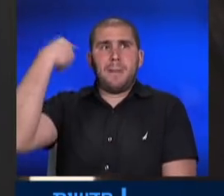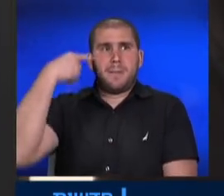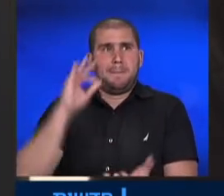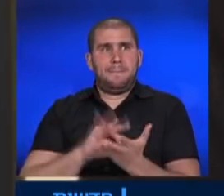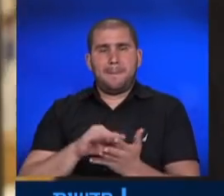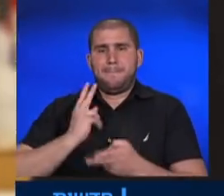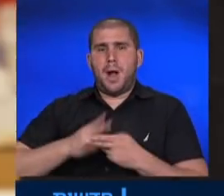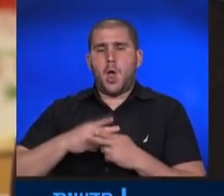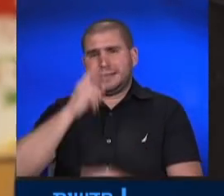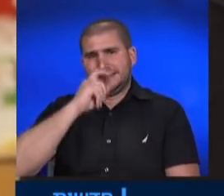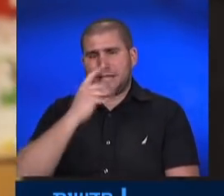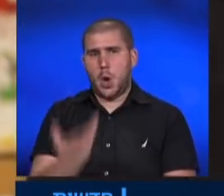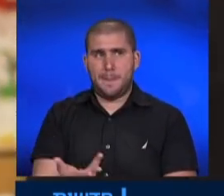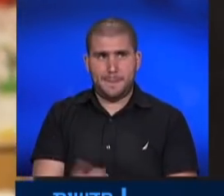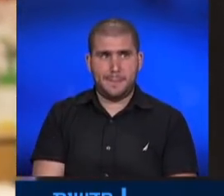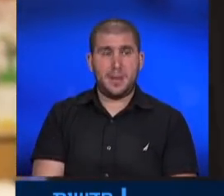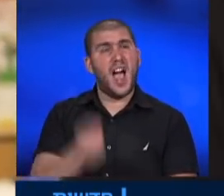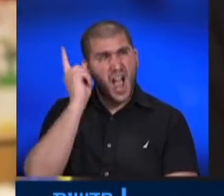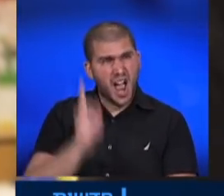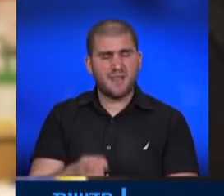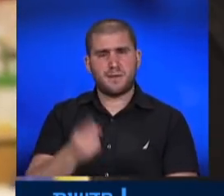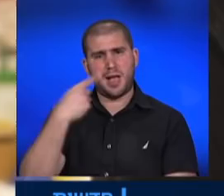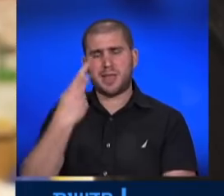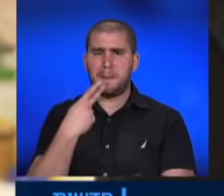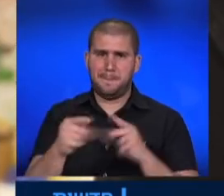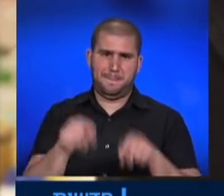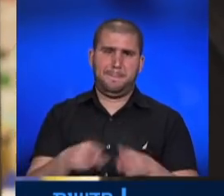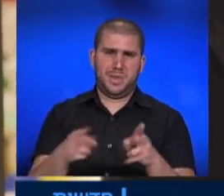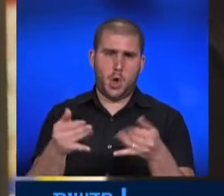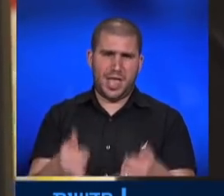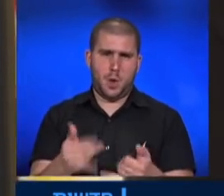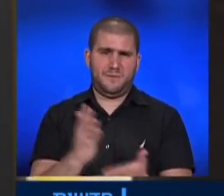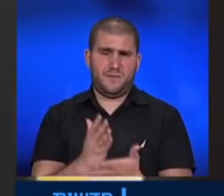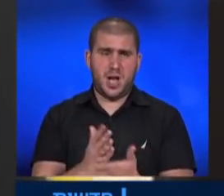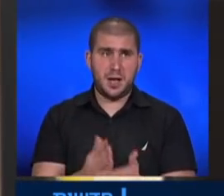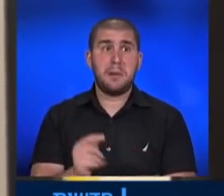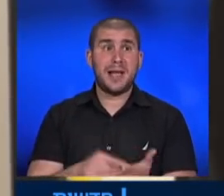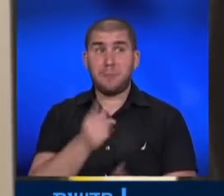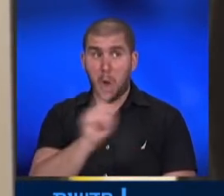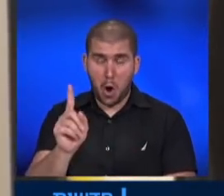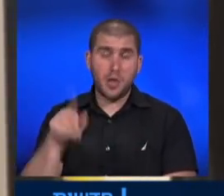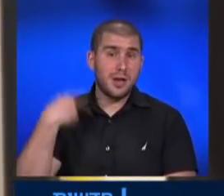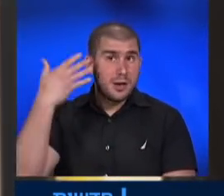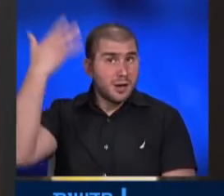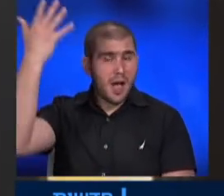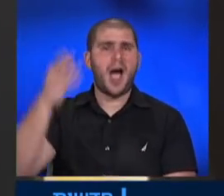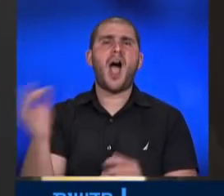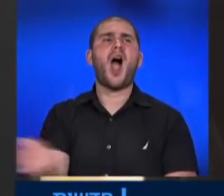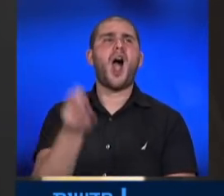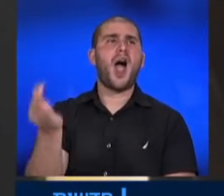מחלות זיהומיות, וחייבים לתת להם את הדעת היום, כי אחרת אם נגיע עם חיידק